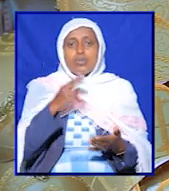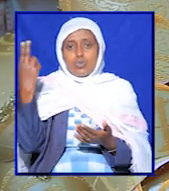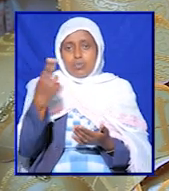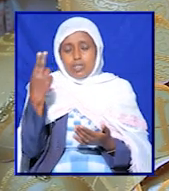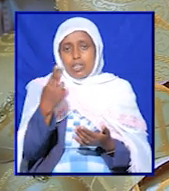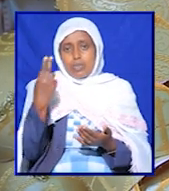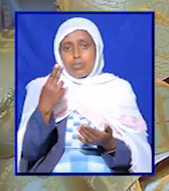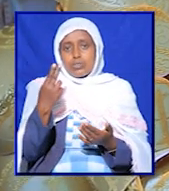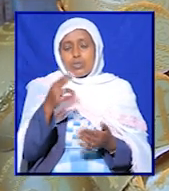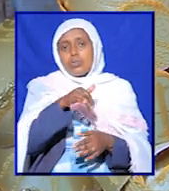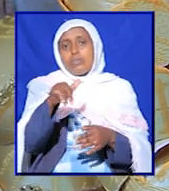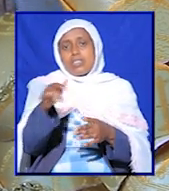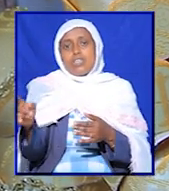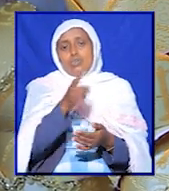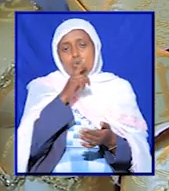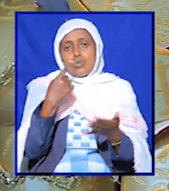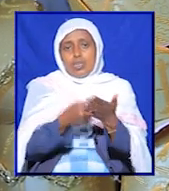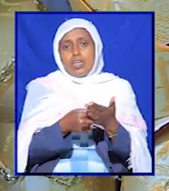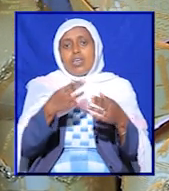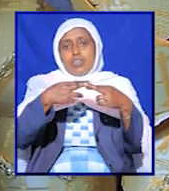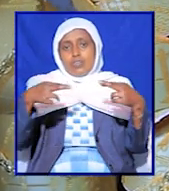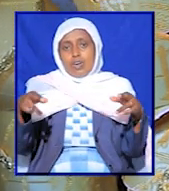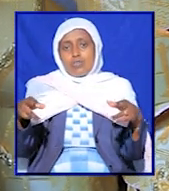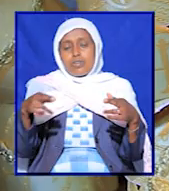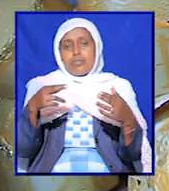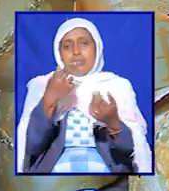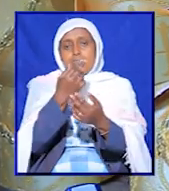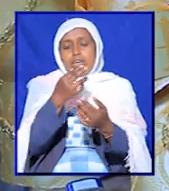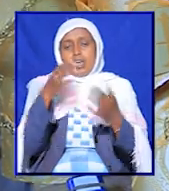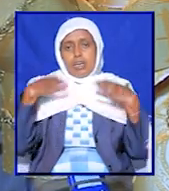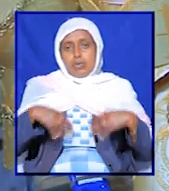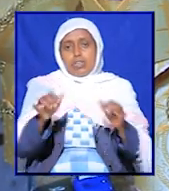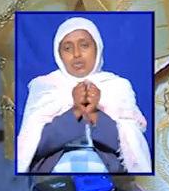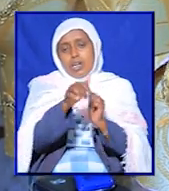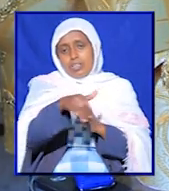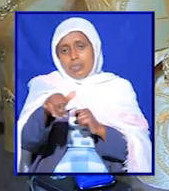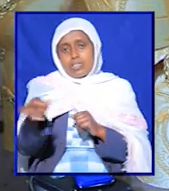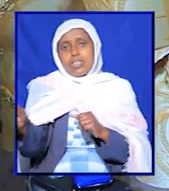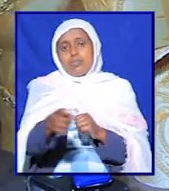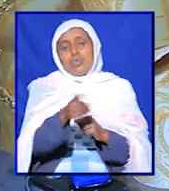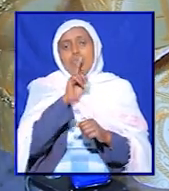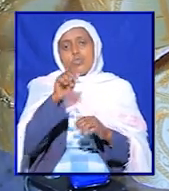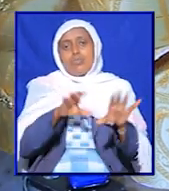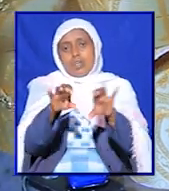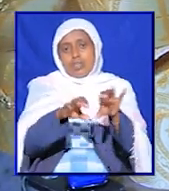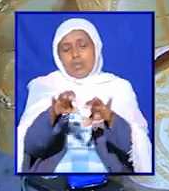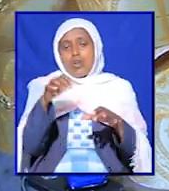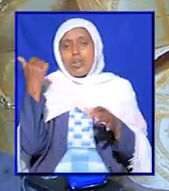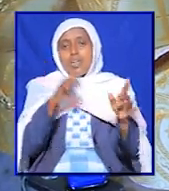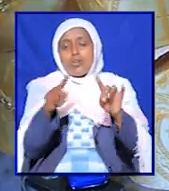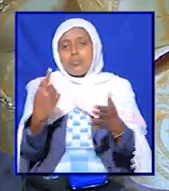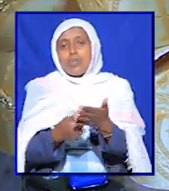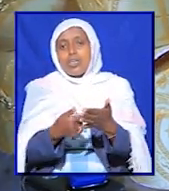የምንጠቀምባቸው በማች ነው። ይሄ ሪቫኑን ከአልባሳቱ ጋር ማች የሚያደርግ ነው እናረጋ ሌላው